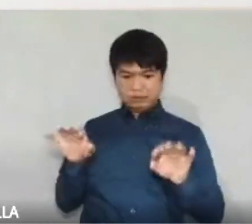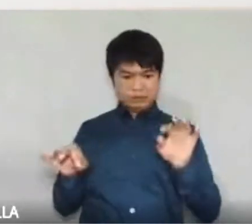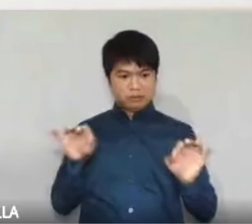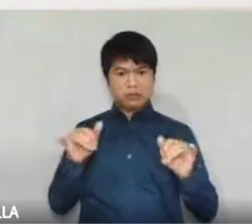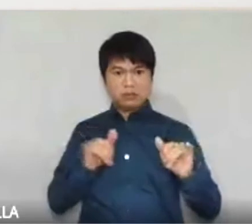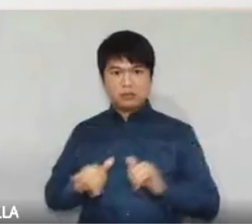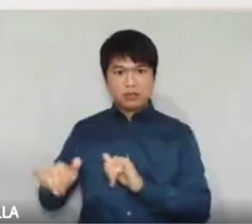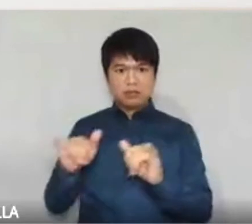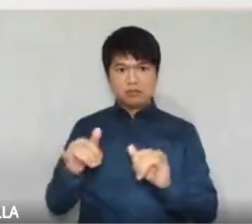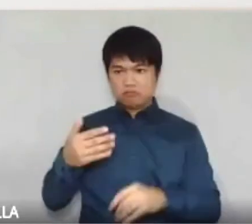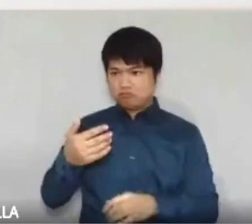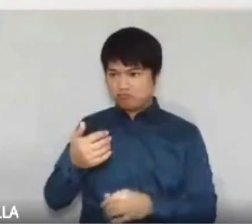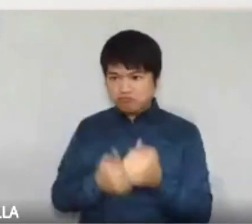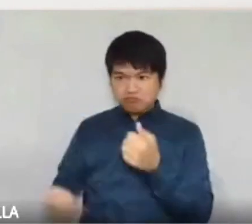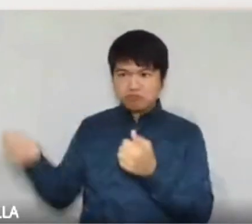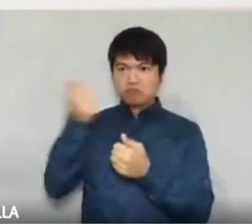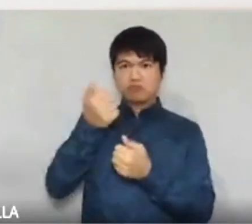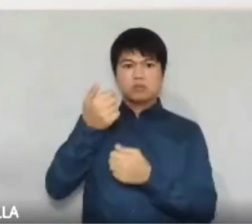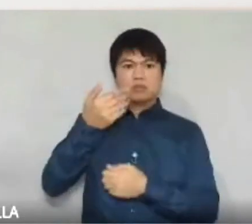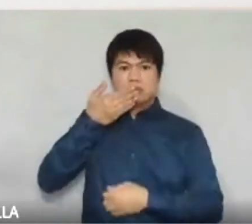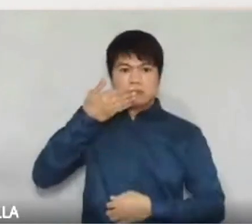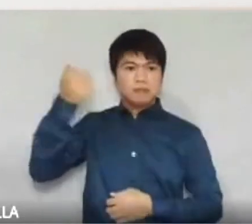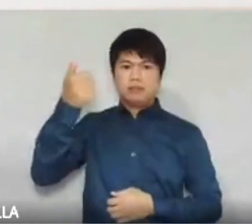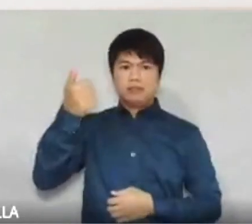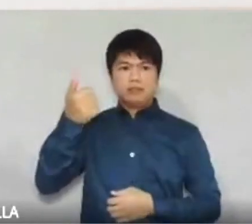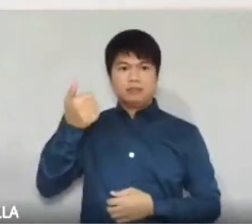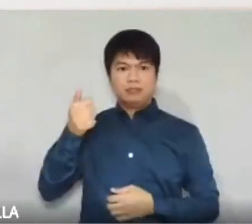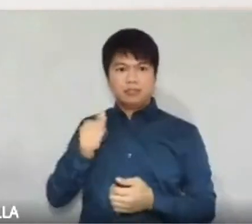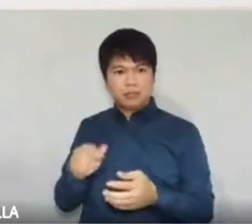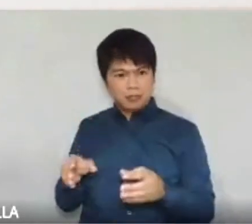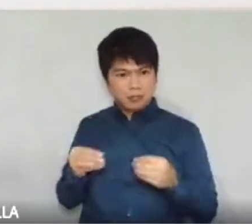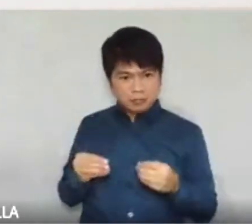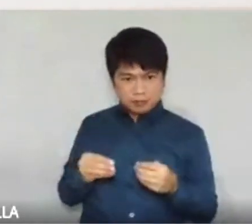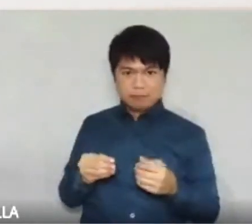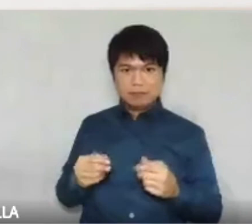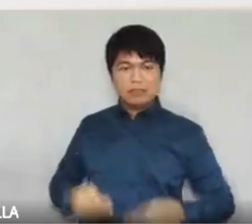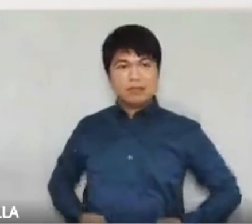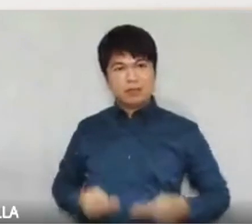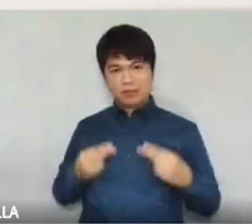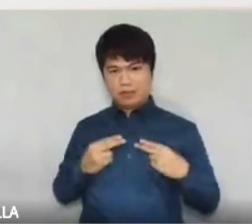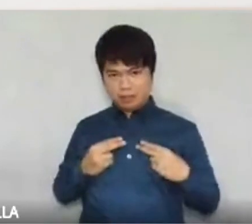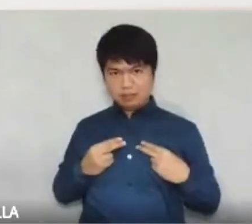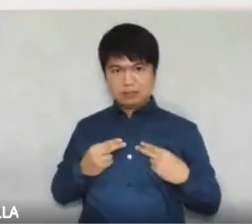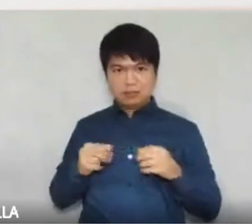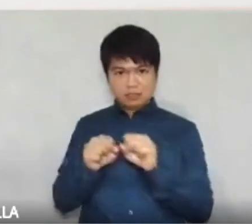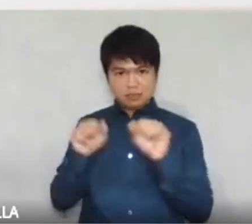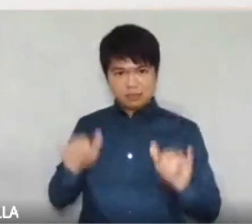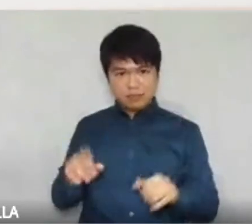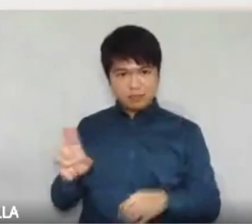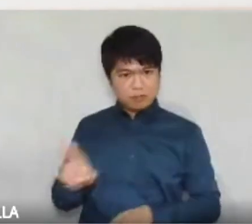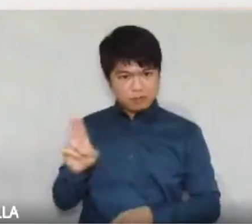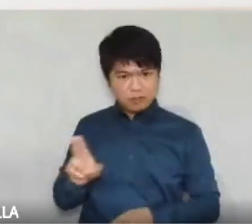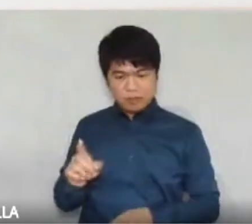ang pinakamabisa at pinaka-adaptable sa health systems. Dapat din isipin